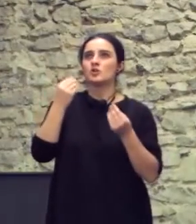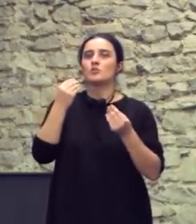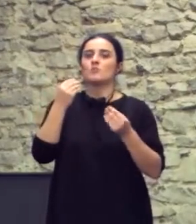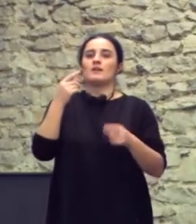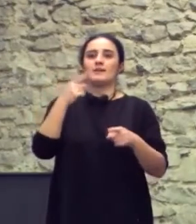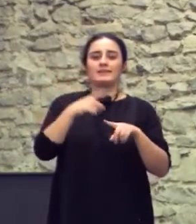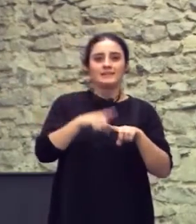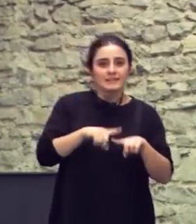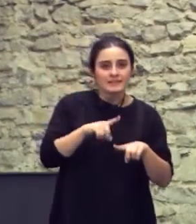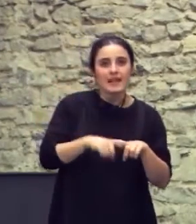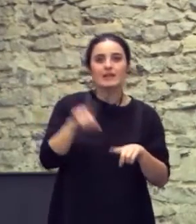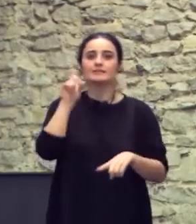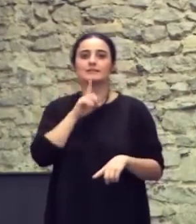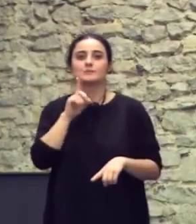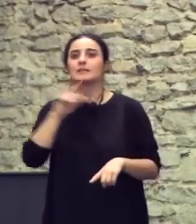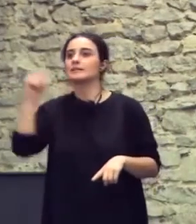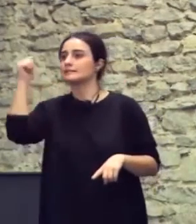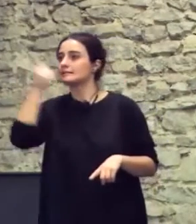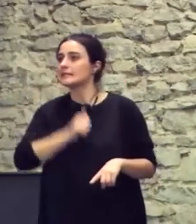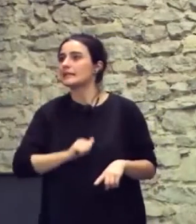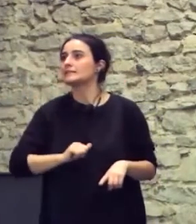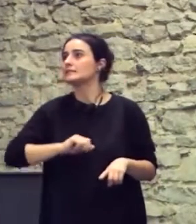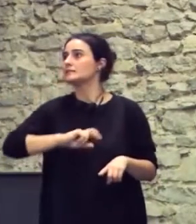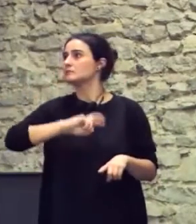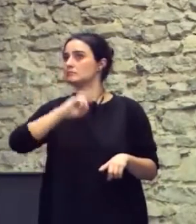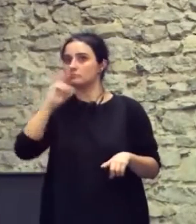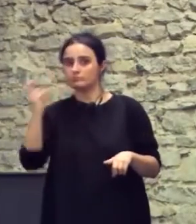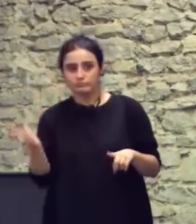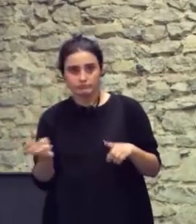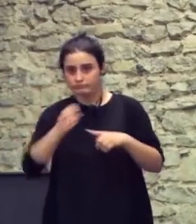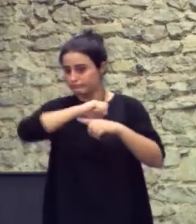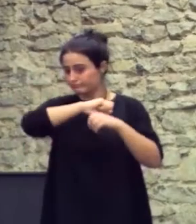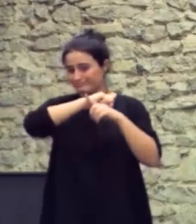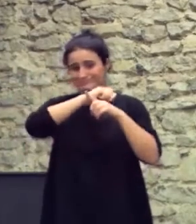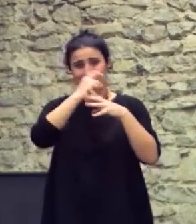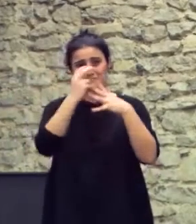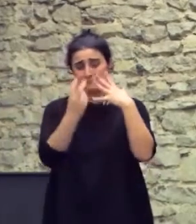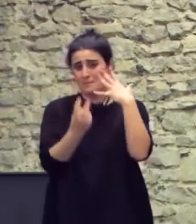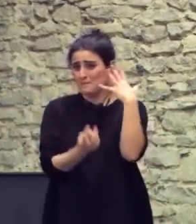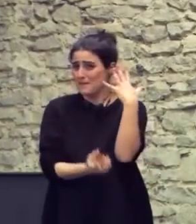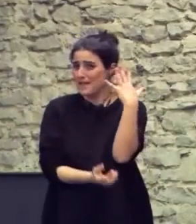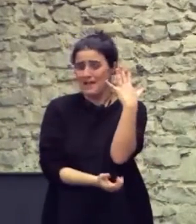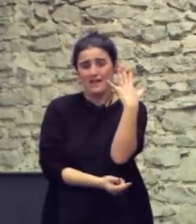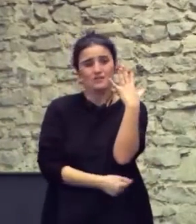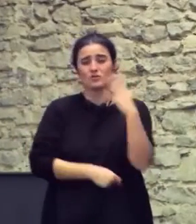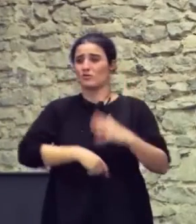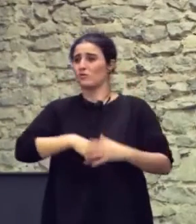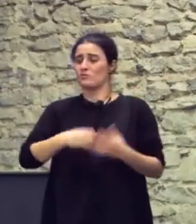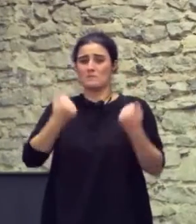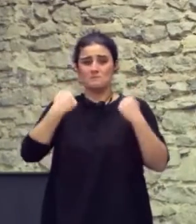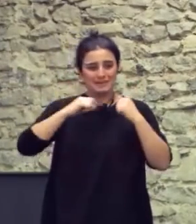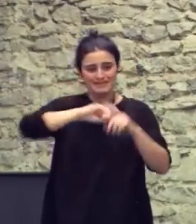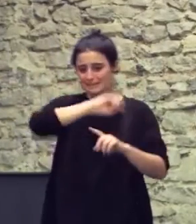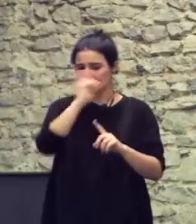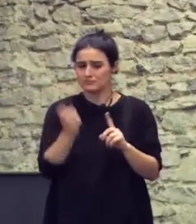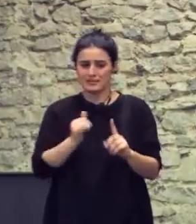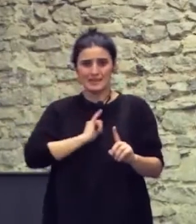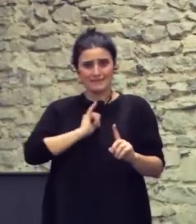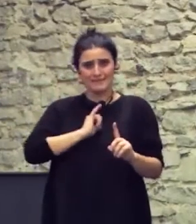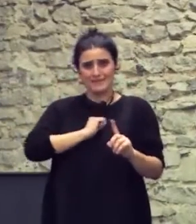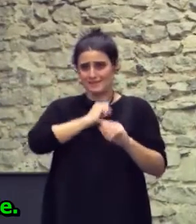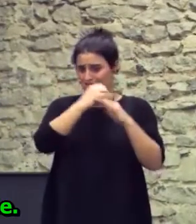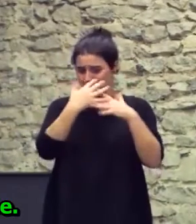lesbiana, trans, eta hor tartean dauden beste 800.000 praktika eta identitate horiei lekua